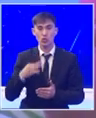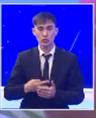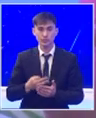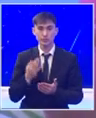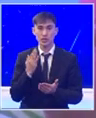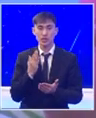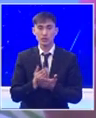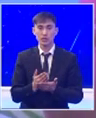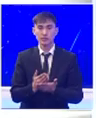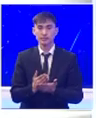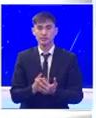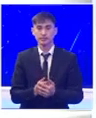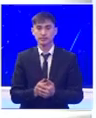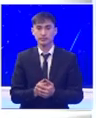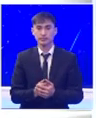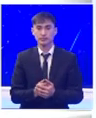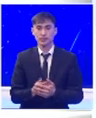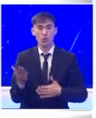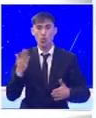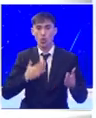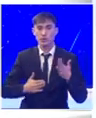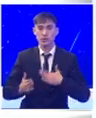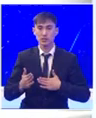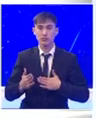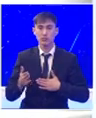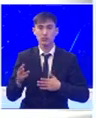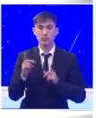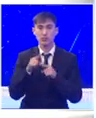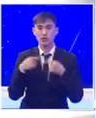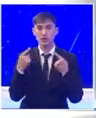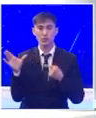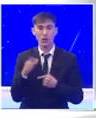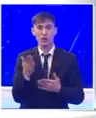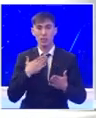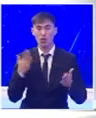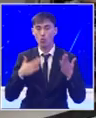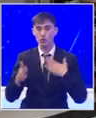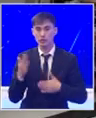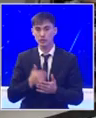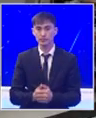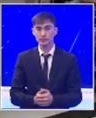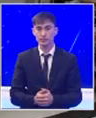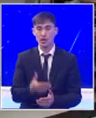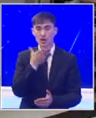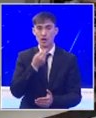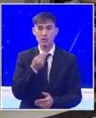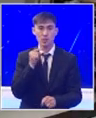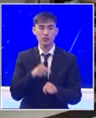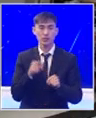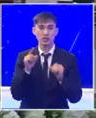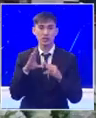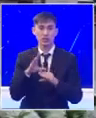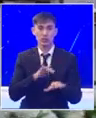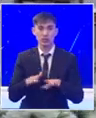Балаларым менің қуанышы, күлгені, бәрі маған қуанышты. Әдемі әсерлі кеш өзгеше